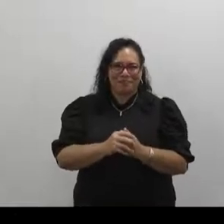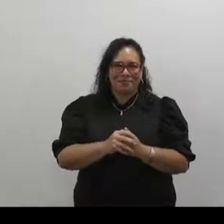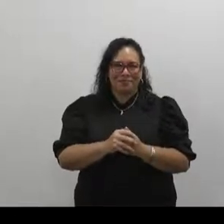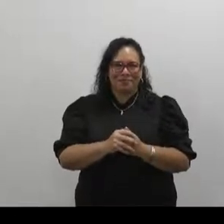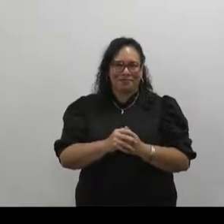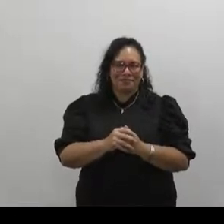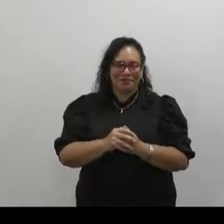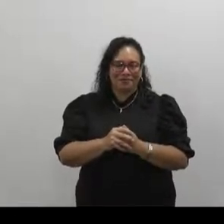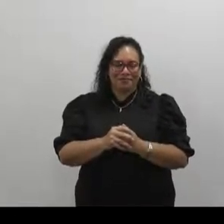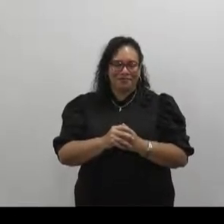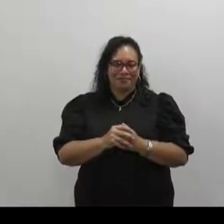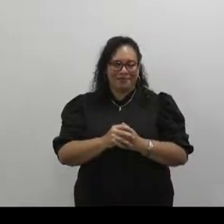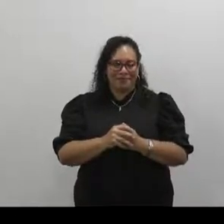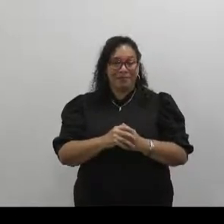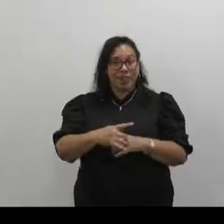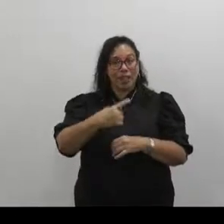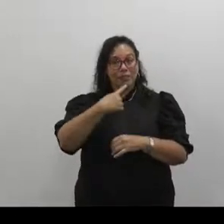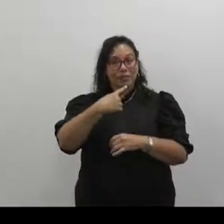វាមានលក្ខណៈយ៉ាងម៉េច